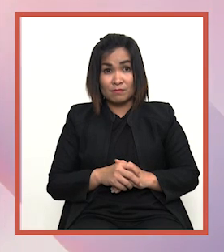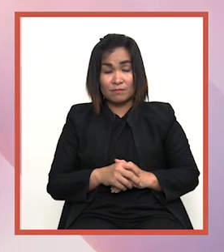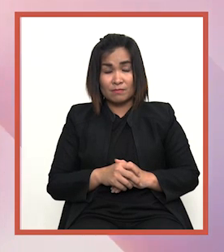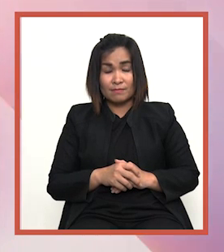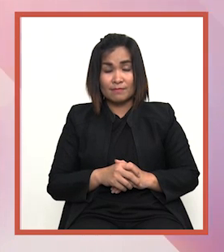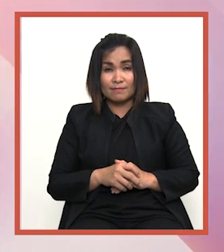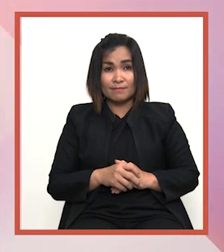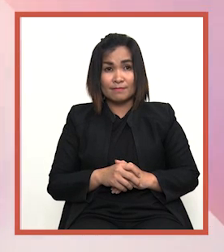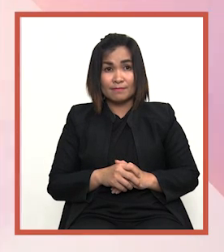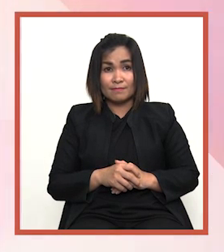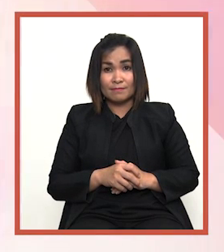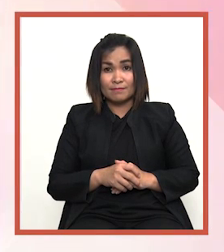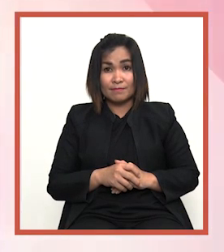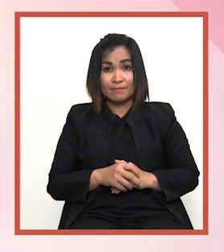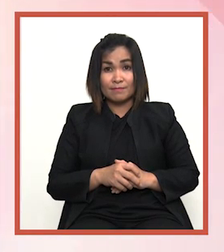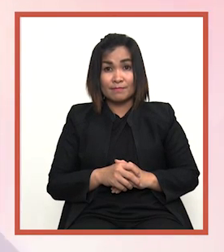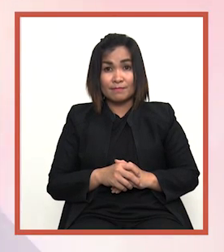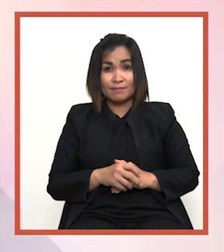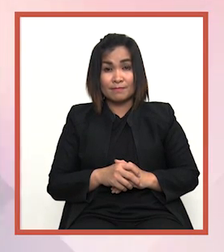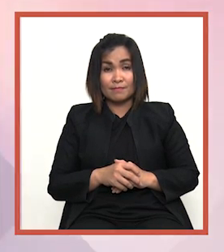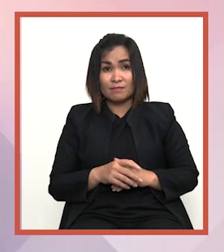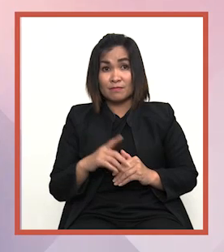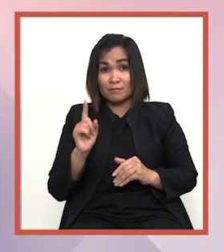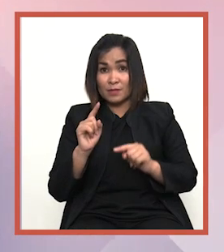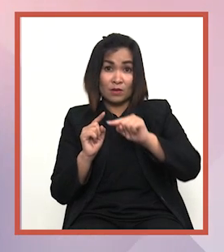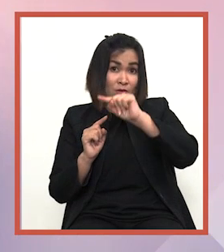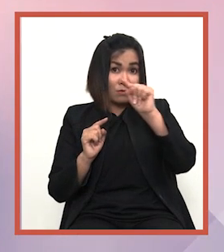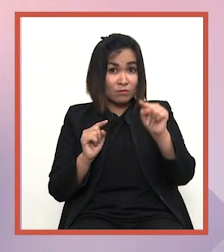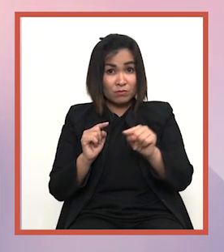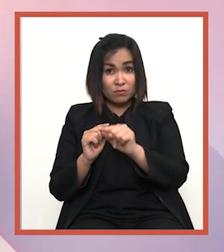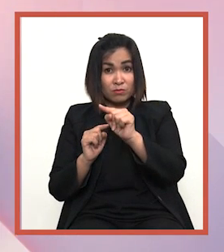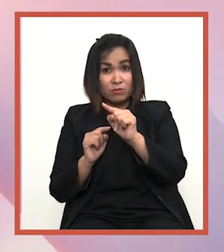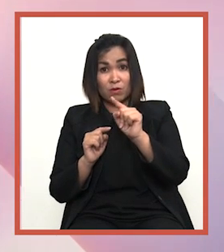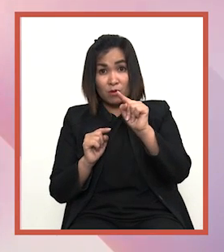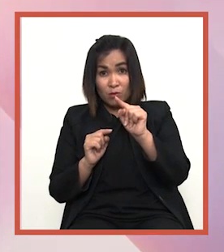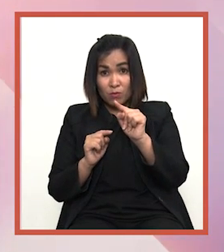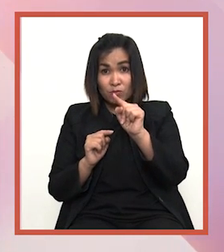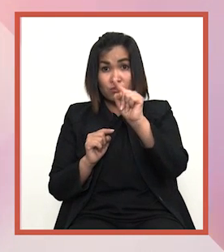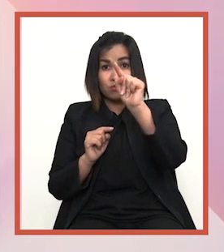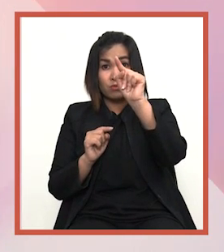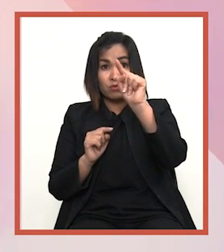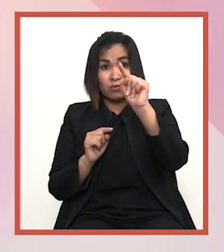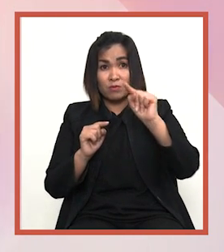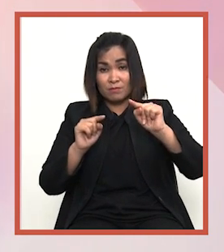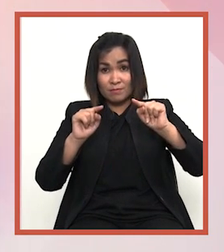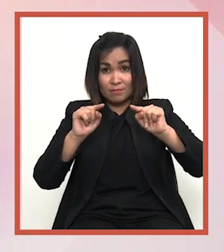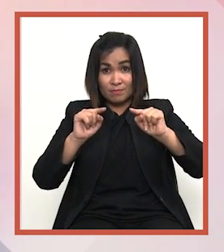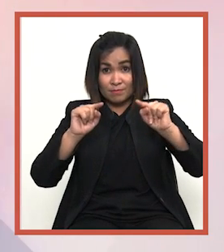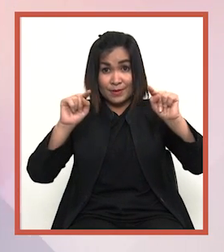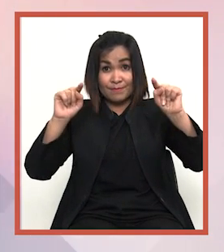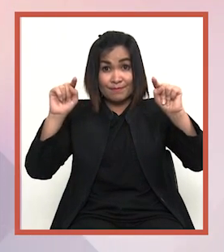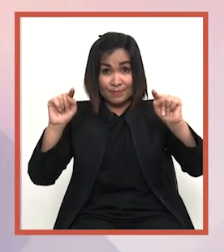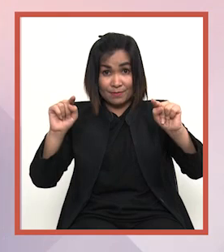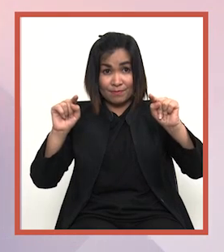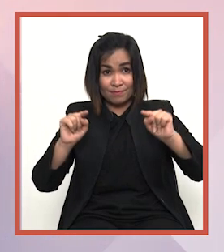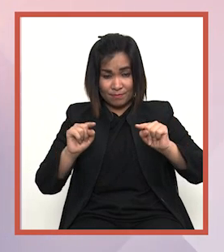ลักษณะก็จะเป็นขีดกลมๆนะครับแล้วก็มีขีดด้านบนนะครับตั้งฉากอยู่กับวงกลมนะครับ90องศาด้านนอกนะ